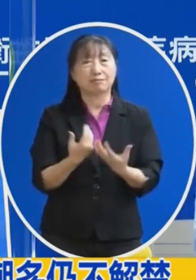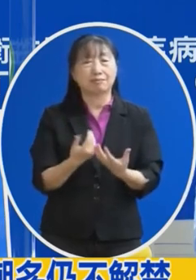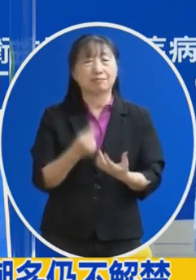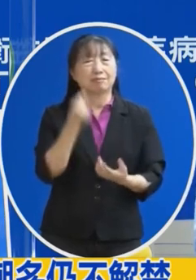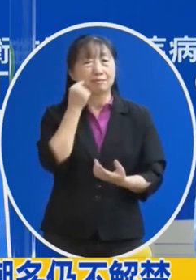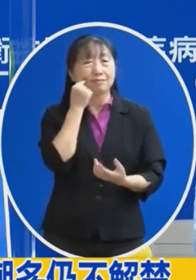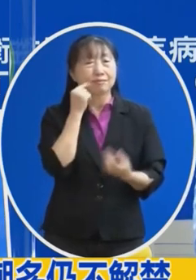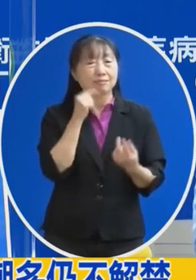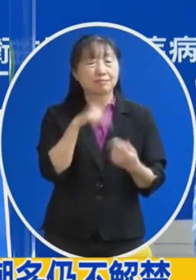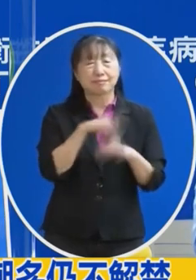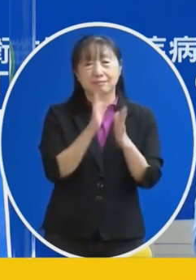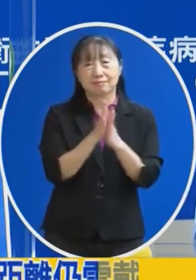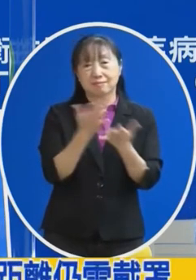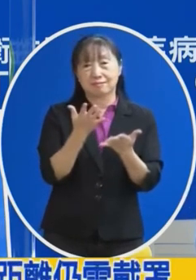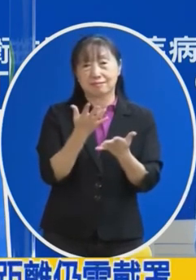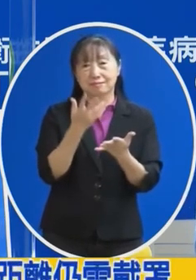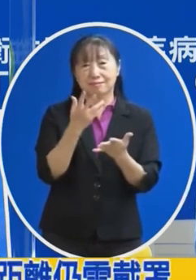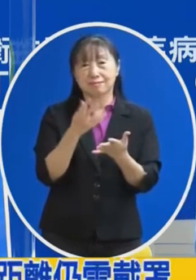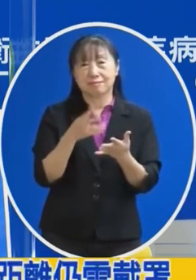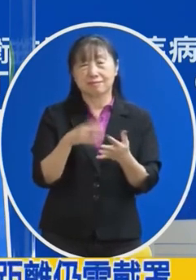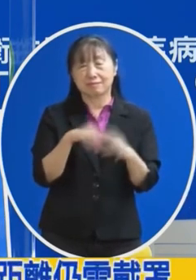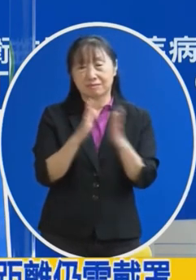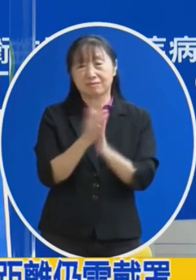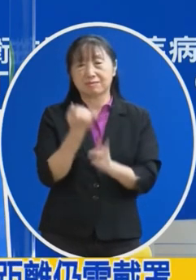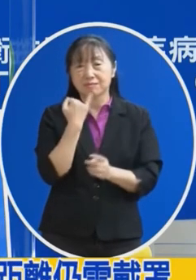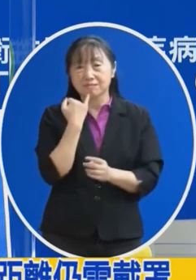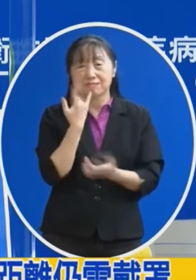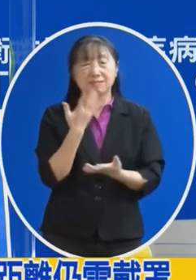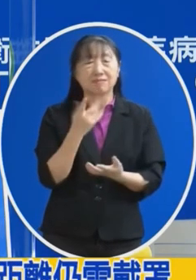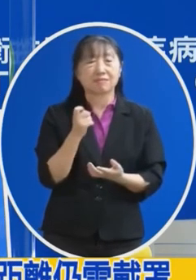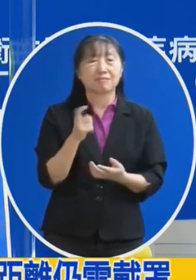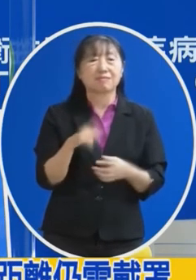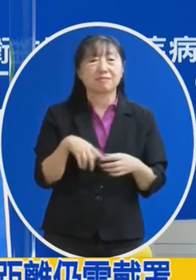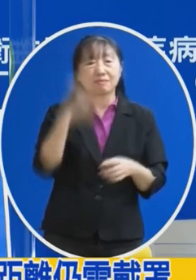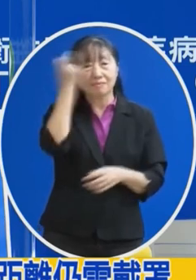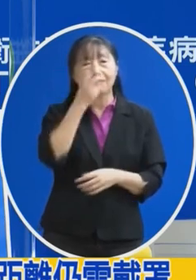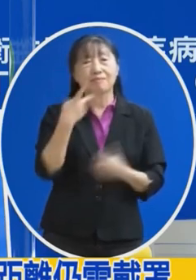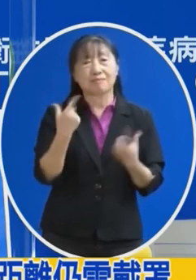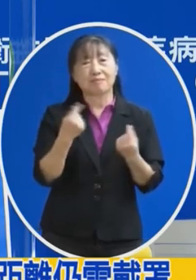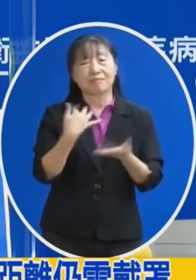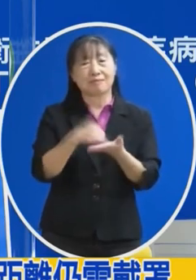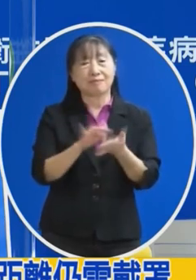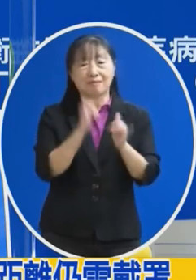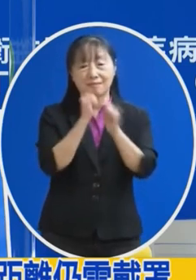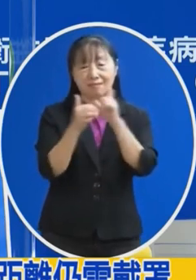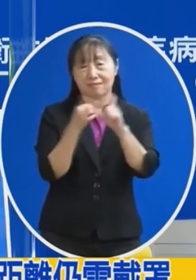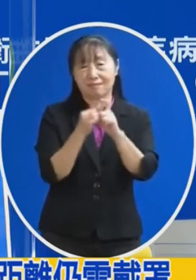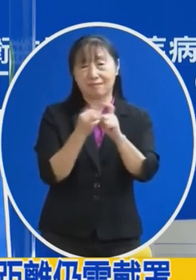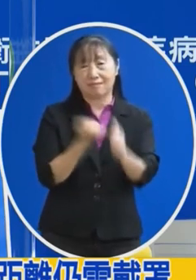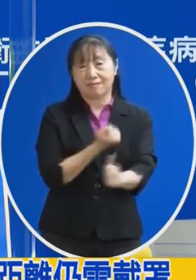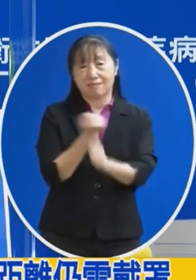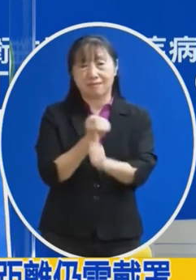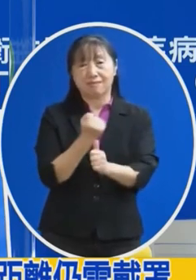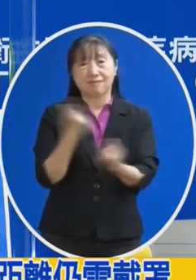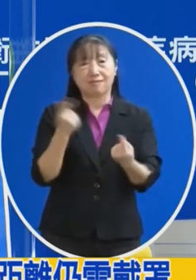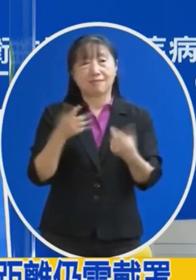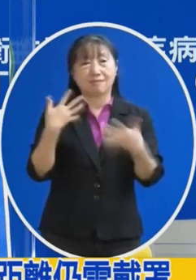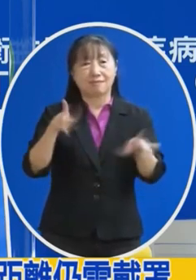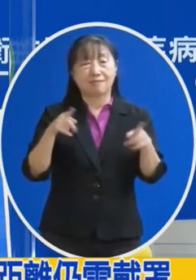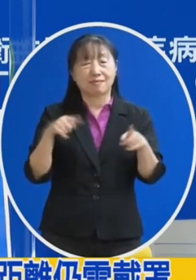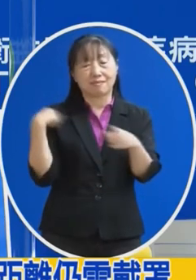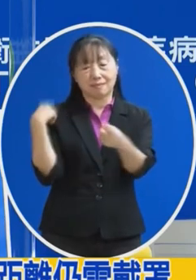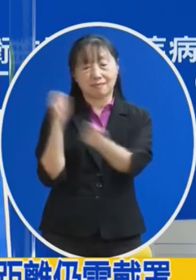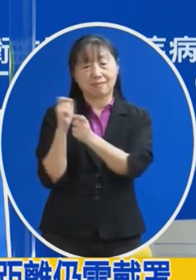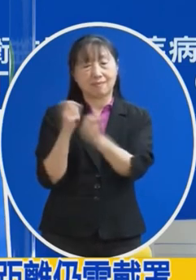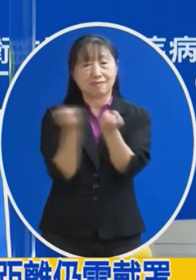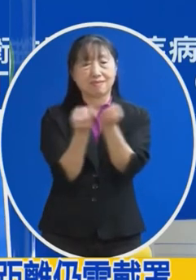去两全了哈。那我们现在把检验当作一种我们社区监测的一环， 大家也看到说其实进来的个案很多都是